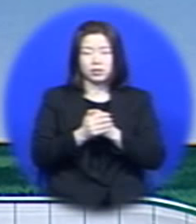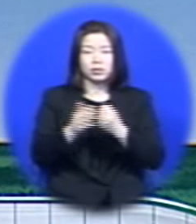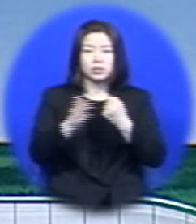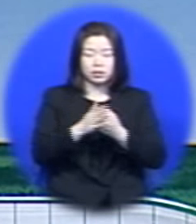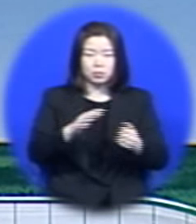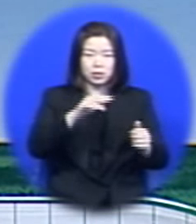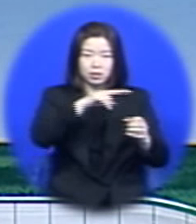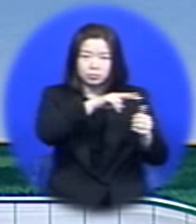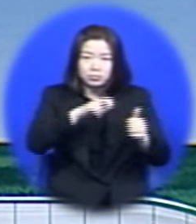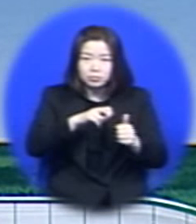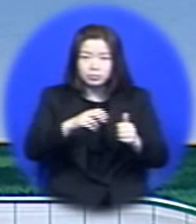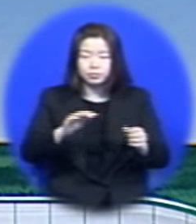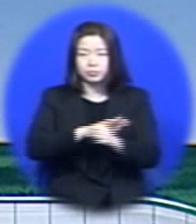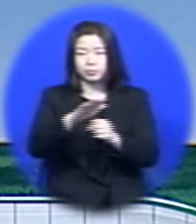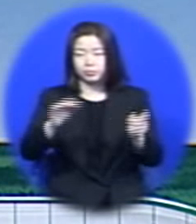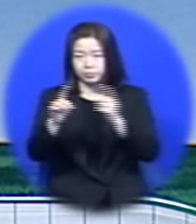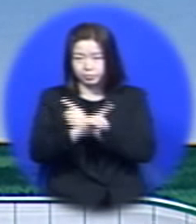무조건